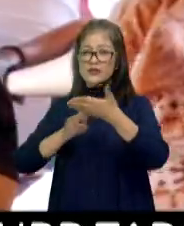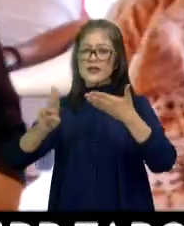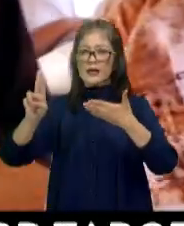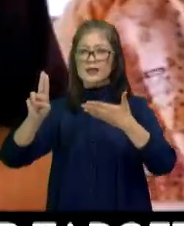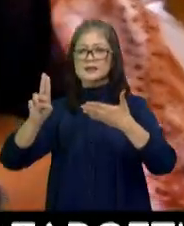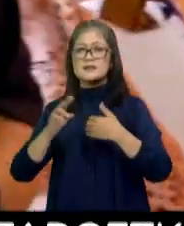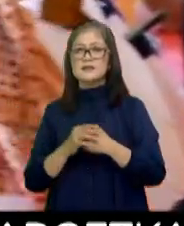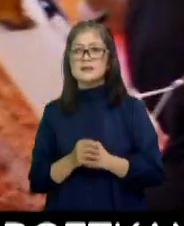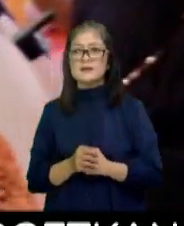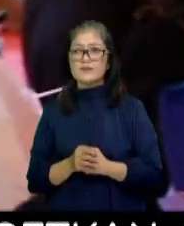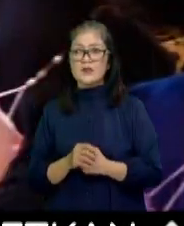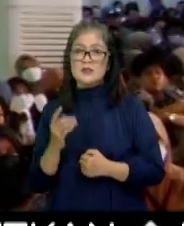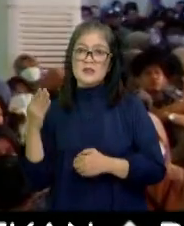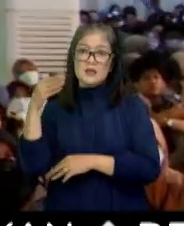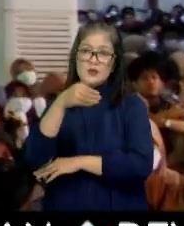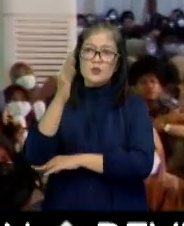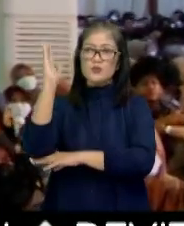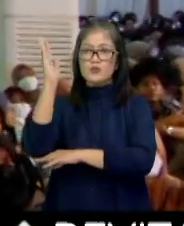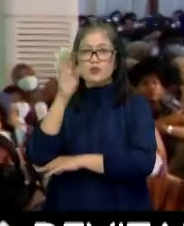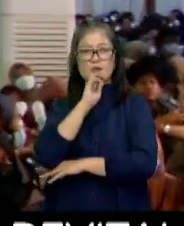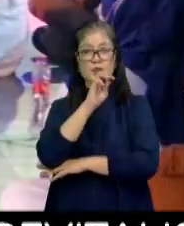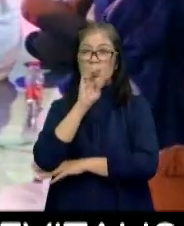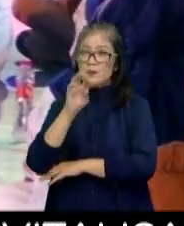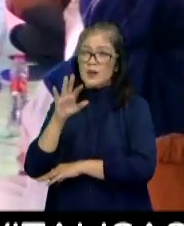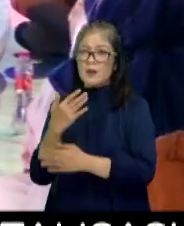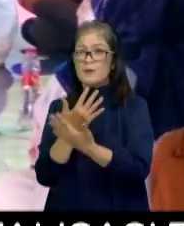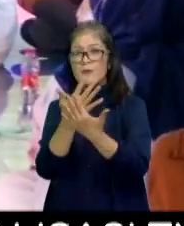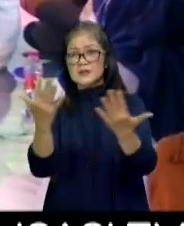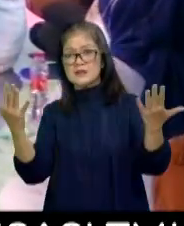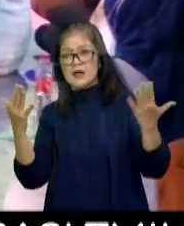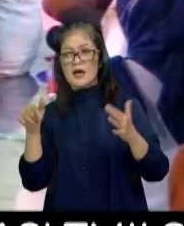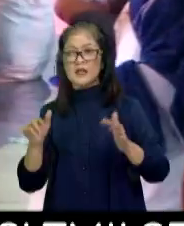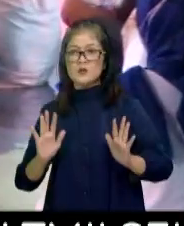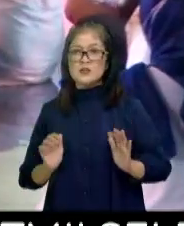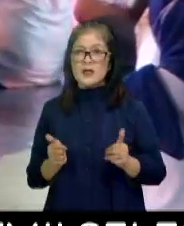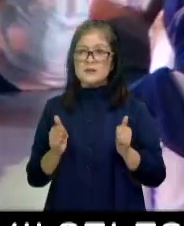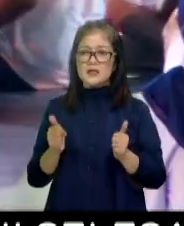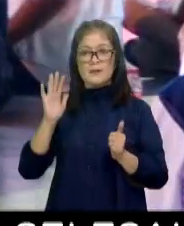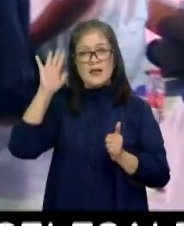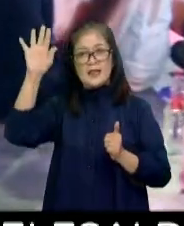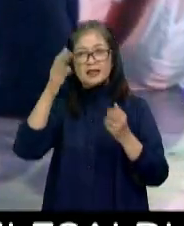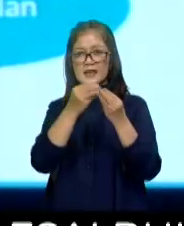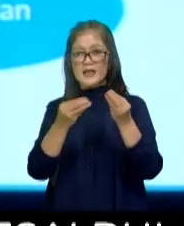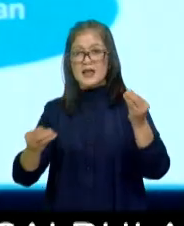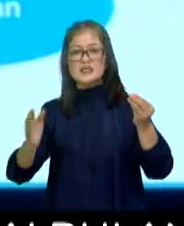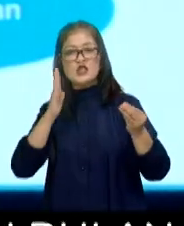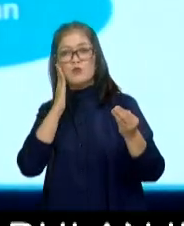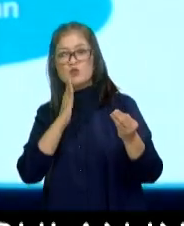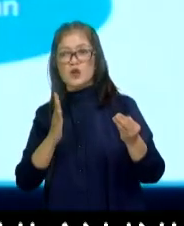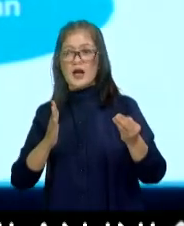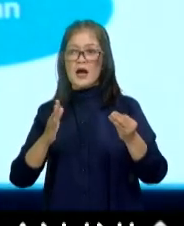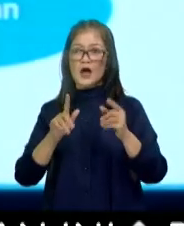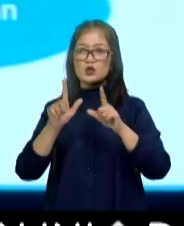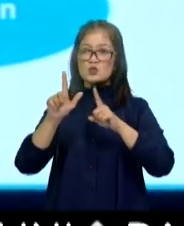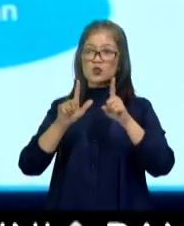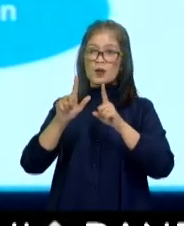hadir memotivasi mahasiswa untuk bersiap diri menghadapi era ekonomi digital dengan dibukanya 17 juta lapangan pekerjaan dengan pertumbuhan